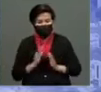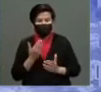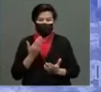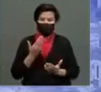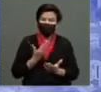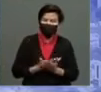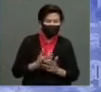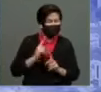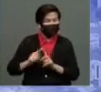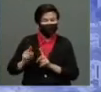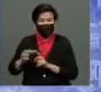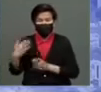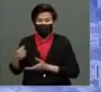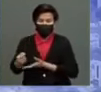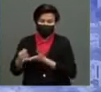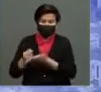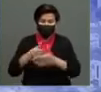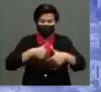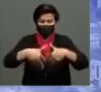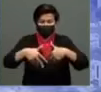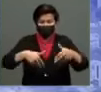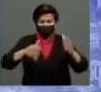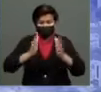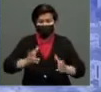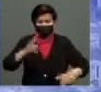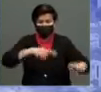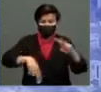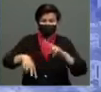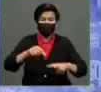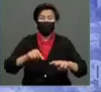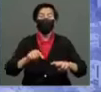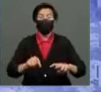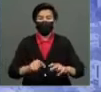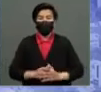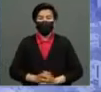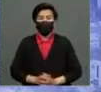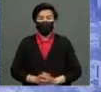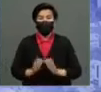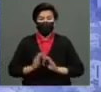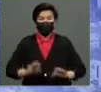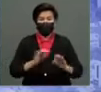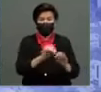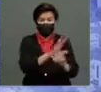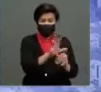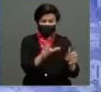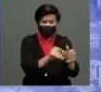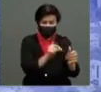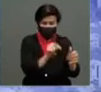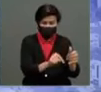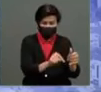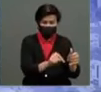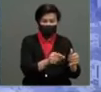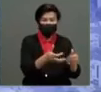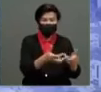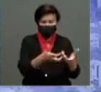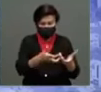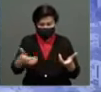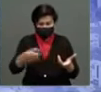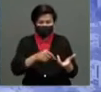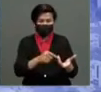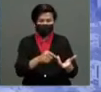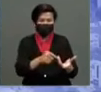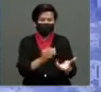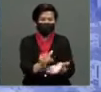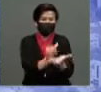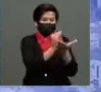ให้เราเข้าไปดูแลพี่น้องประชาชนโดยเร็วโดยหลักการก็คือต้องนำผู้ที่เจ็บป่วยได้ไข้ออกมาสู่ชุมชน